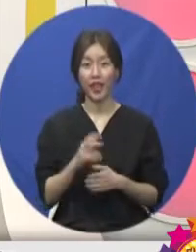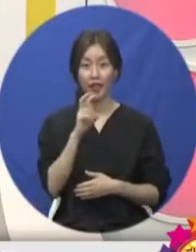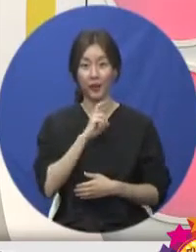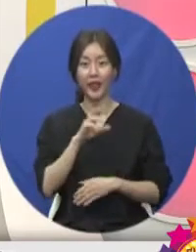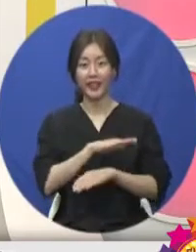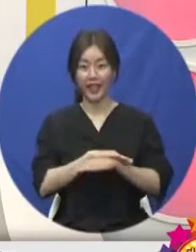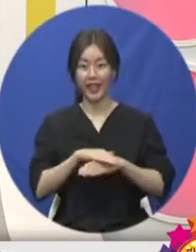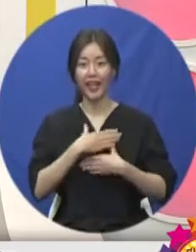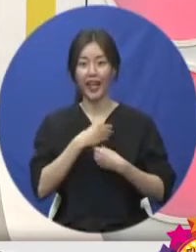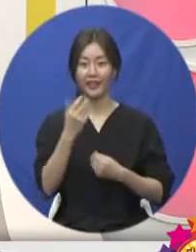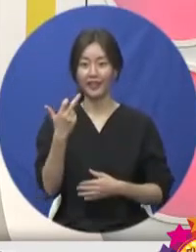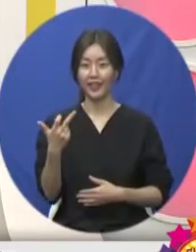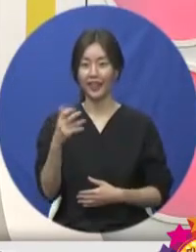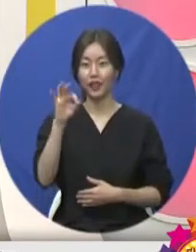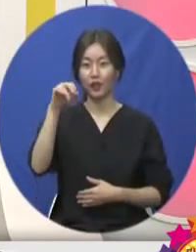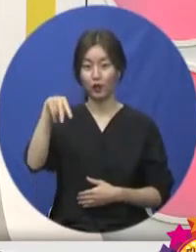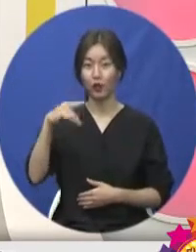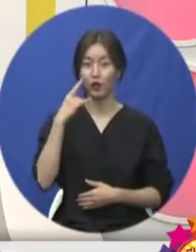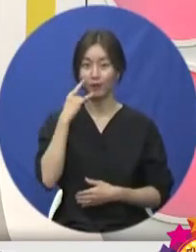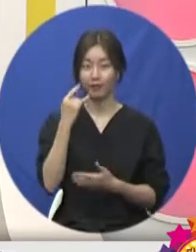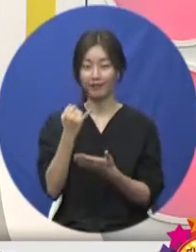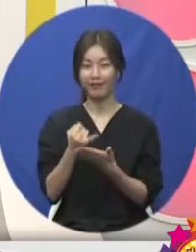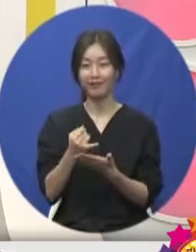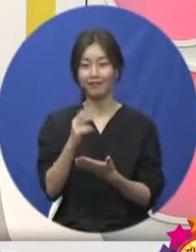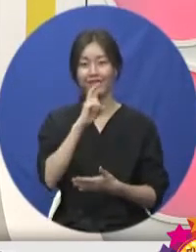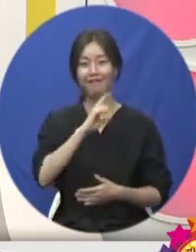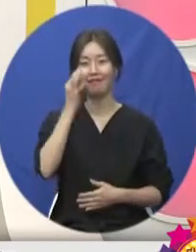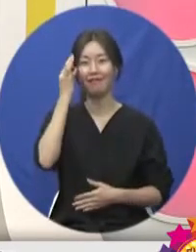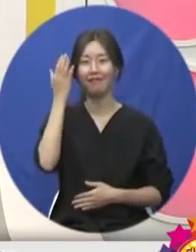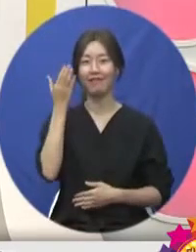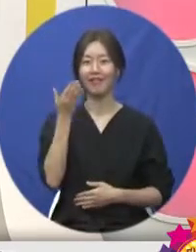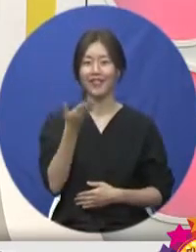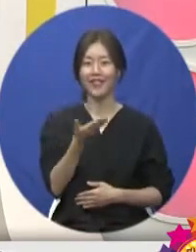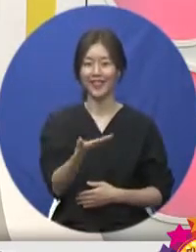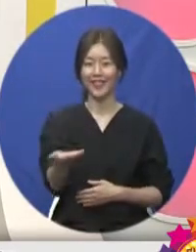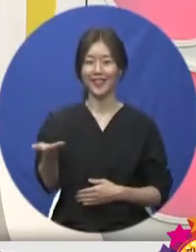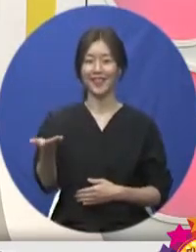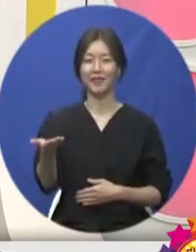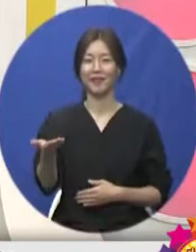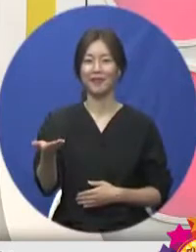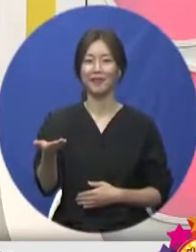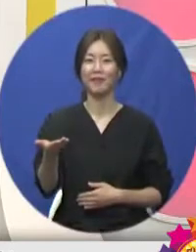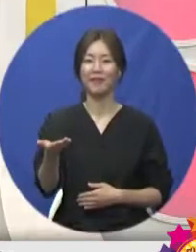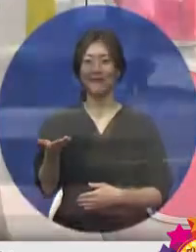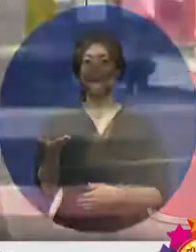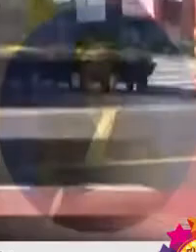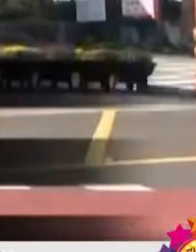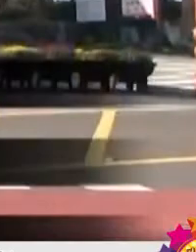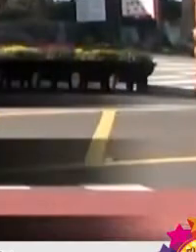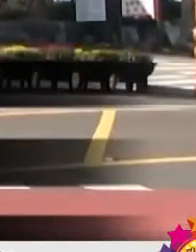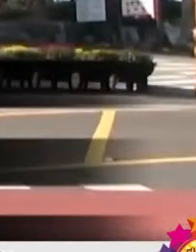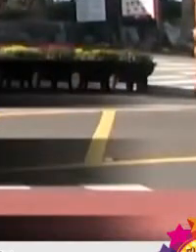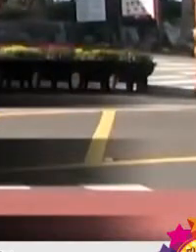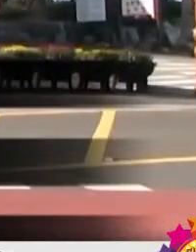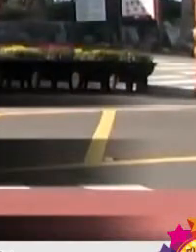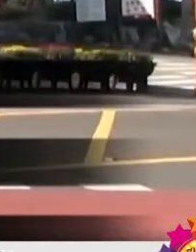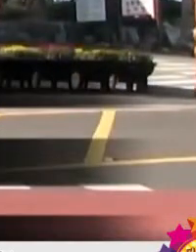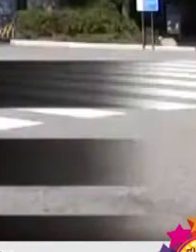잘하시는 안산 씨의 저 유광수님의 노래 들어볼까요? 요!